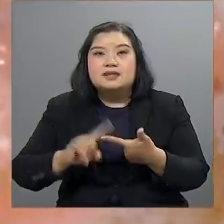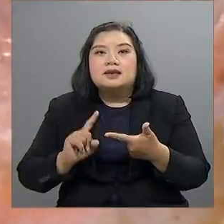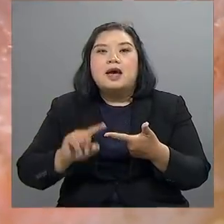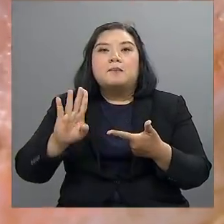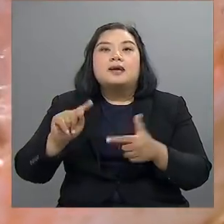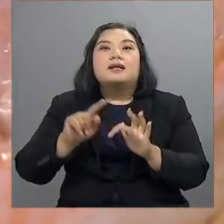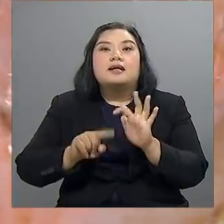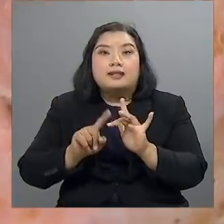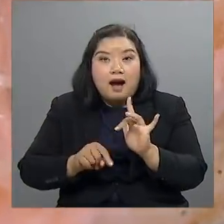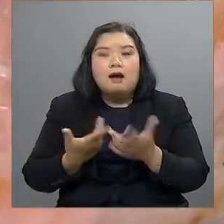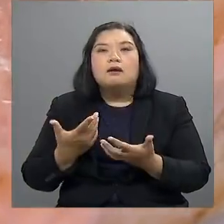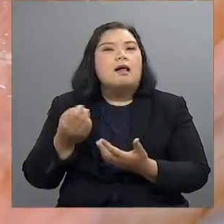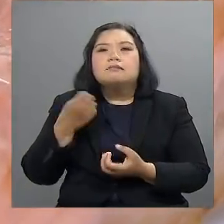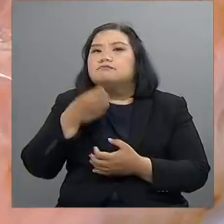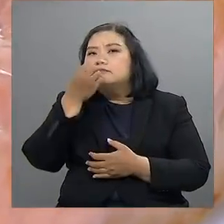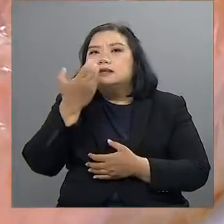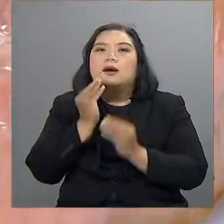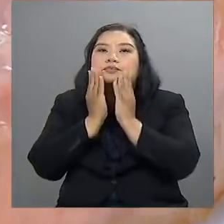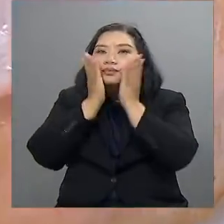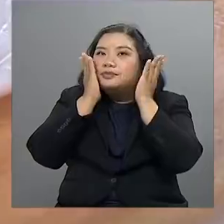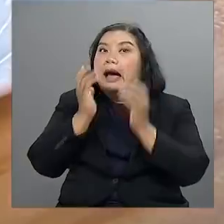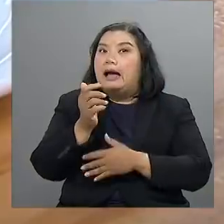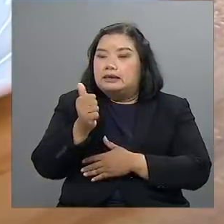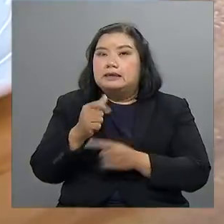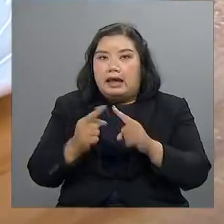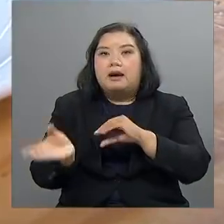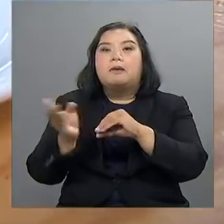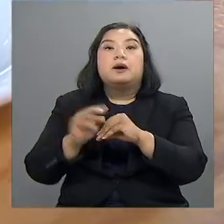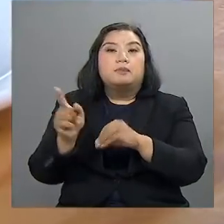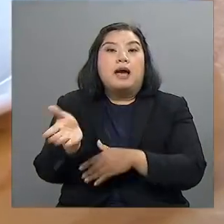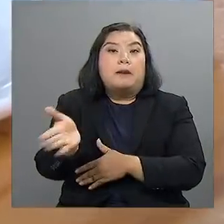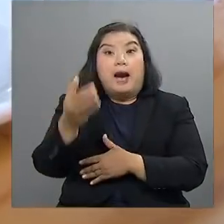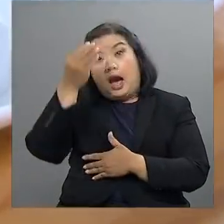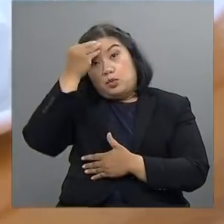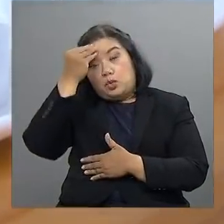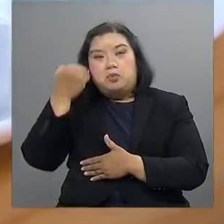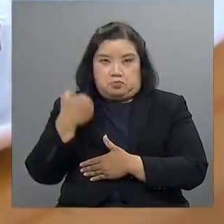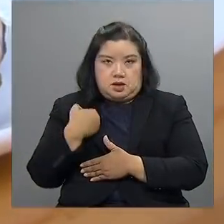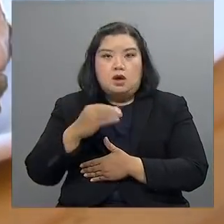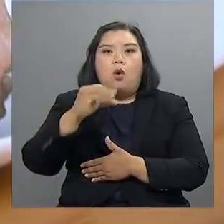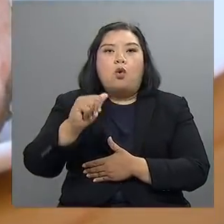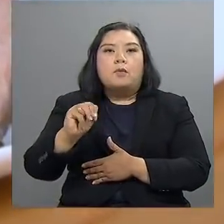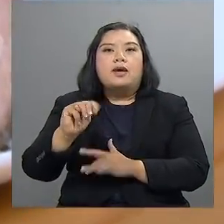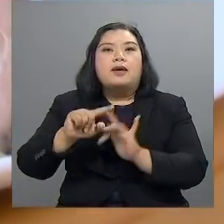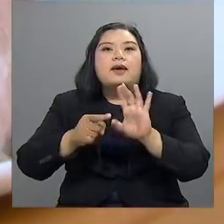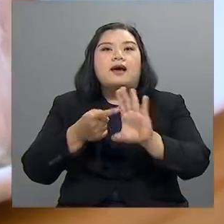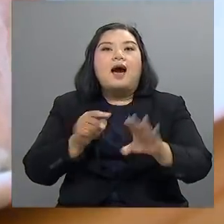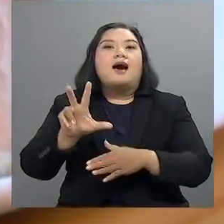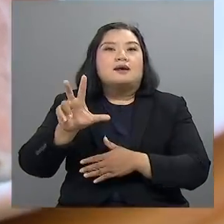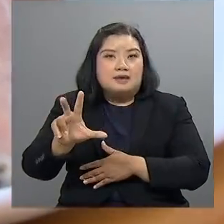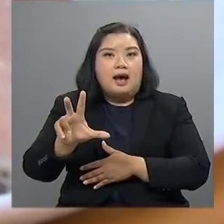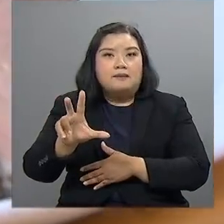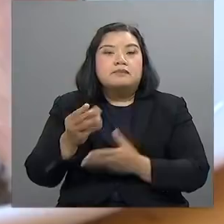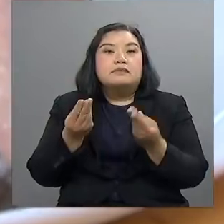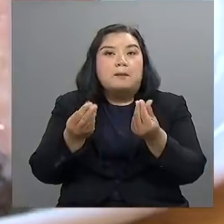ค่ะปลาแซลมอนทุกคนทราบอยู่แล้วนะคะว่าเป็นแหล่งของโอเมก้า3เมนูพร่าปลาแซลมอนในวันนี้นะคะพี่แววก็ไปเลือกดูหางปลามา